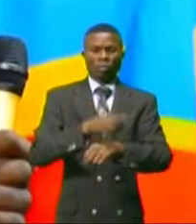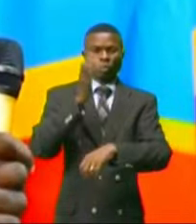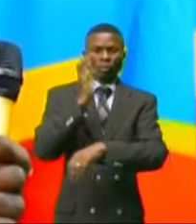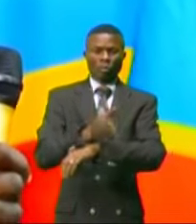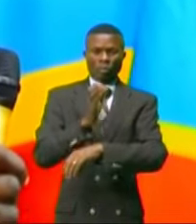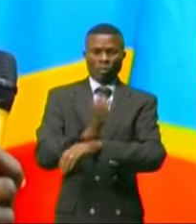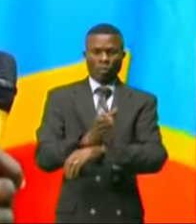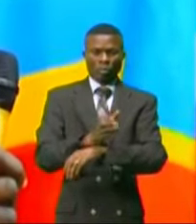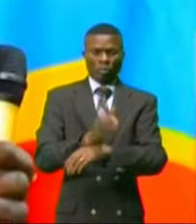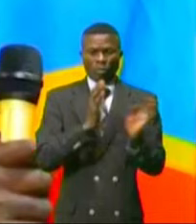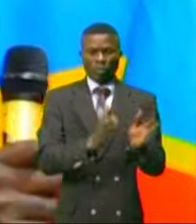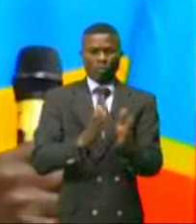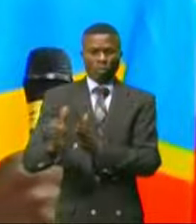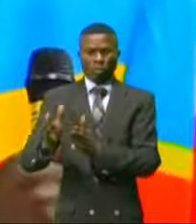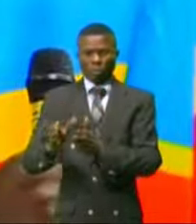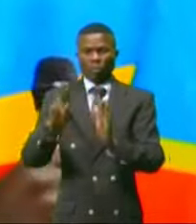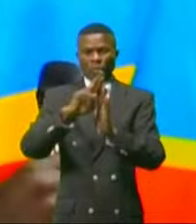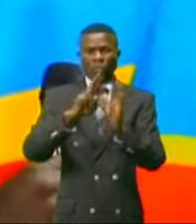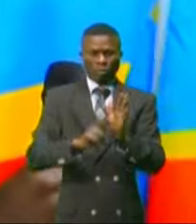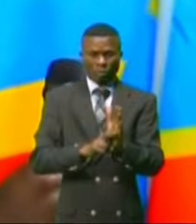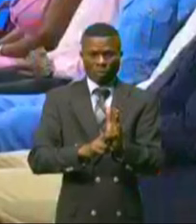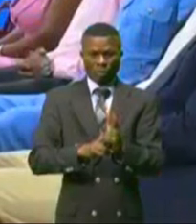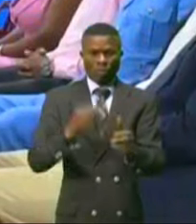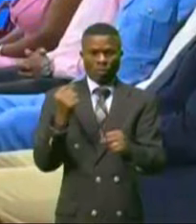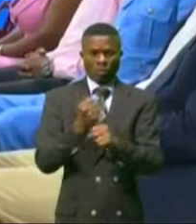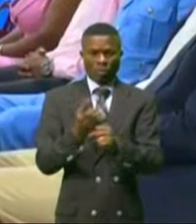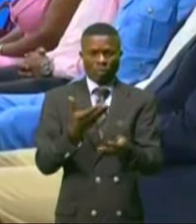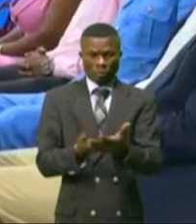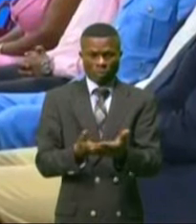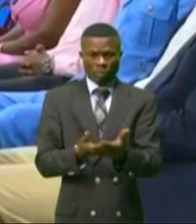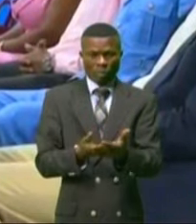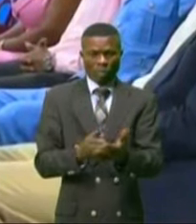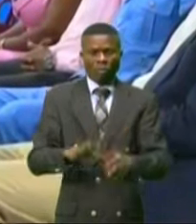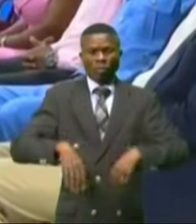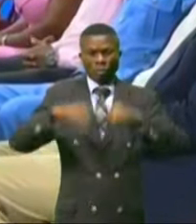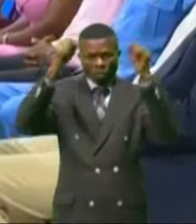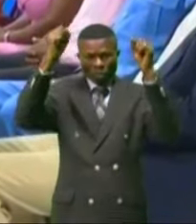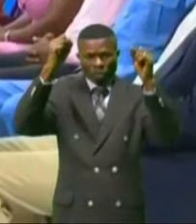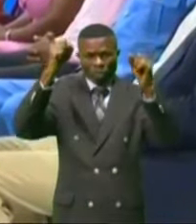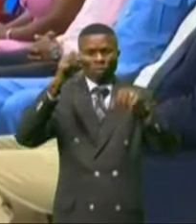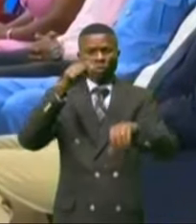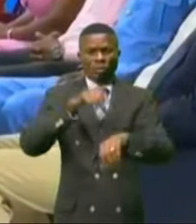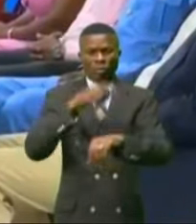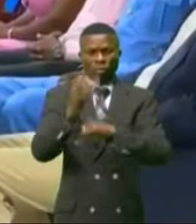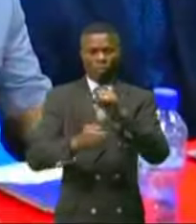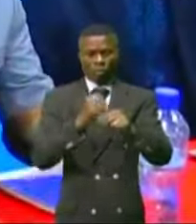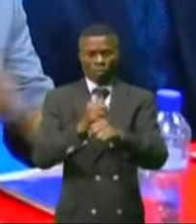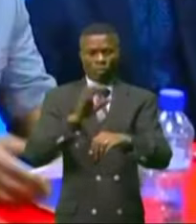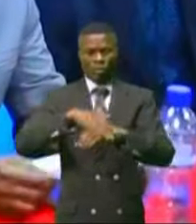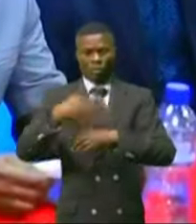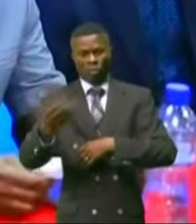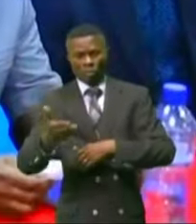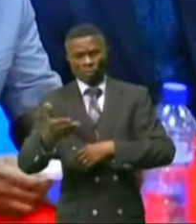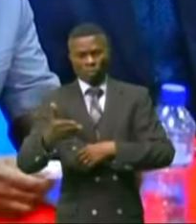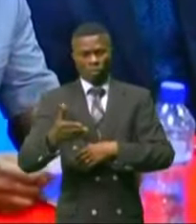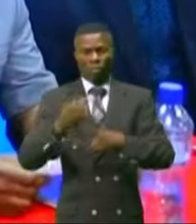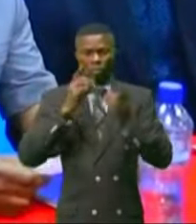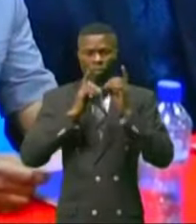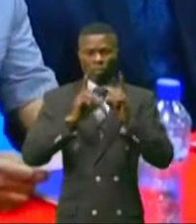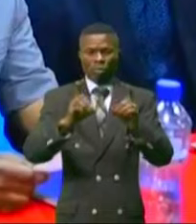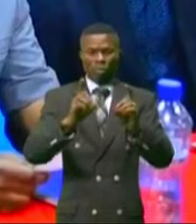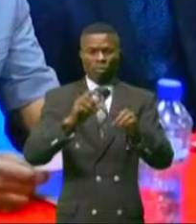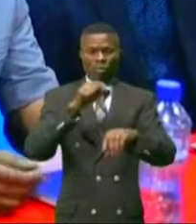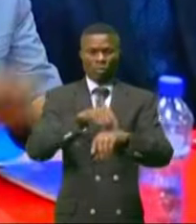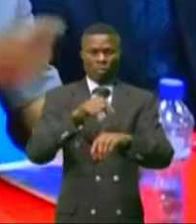conseil, l'élaboration du règlement d'ordre intérieur, la validation des mandats qui sera suivie d'homologation des